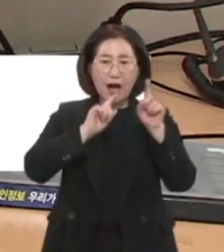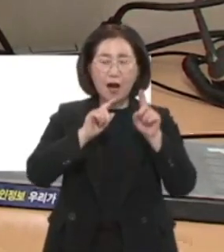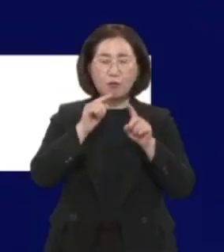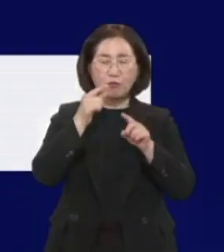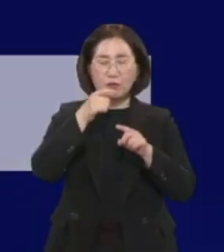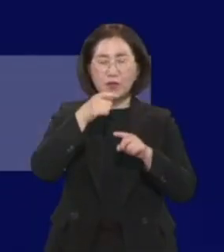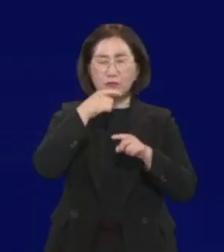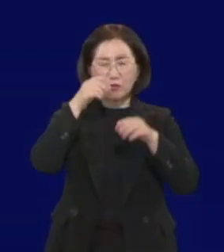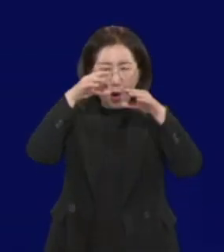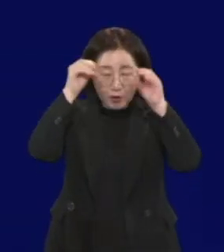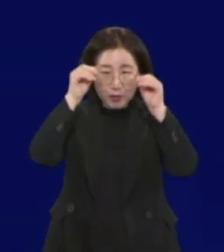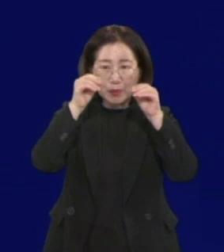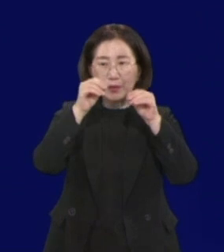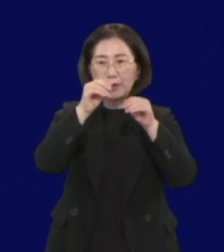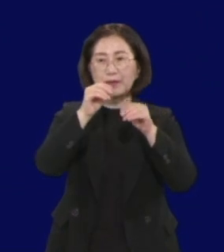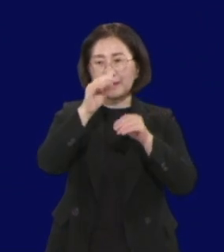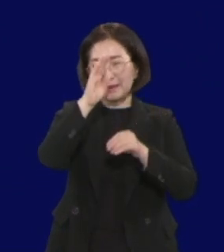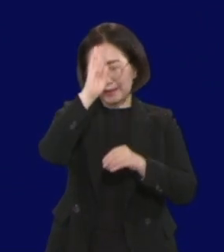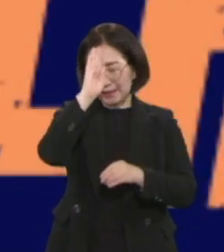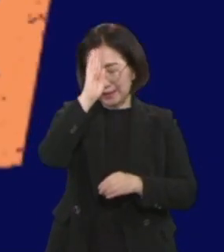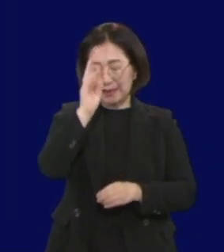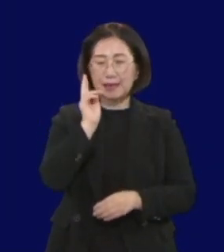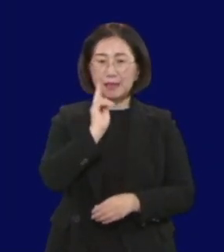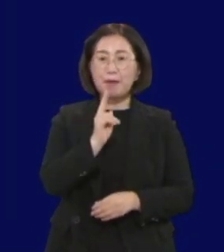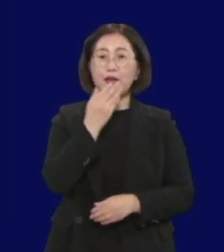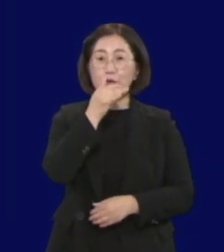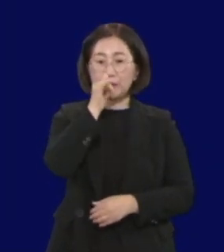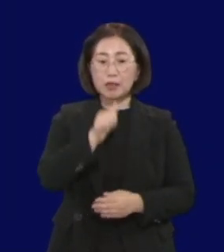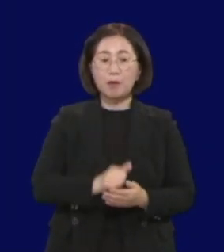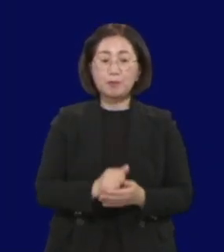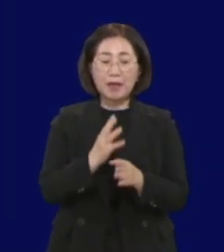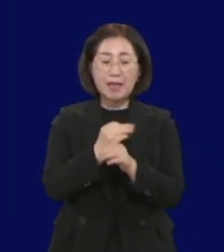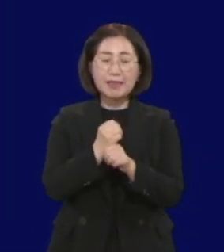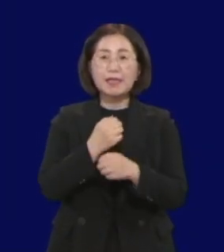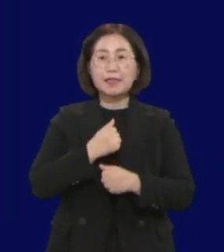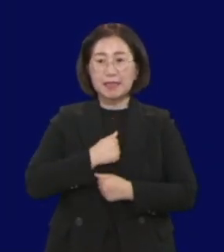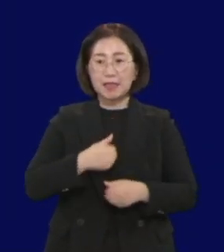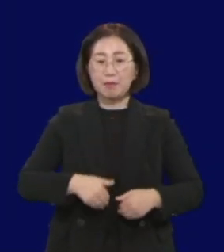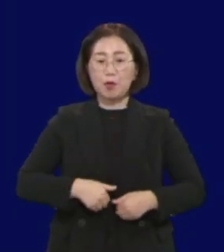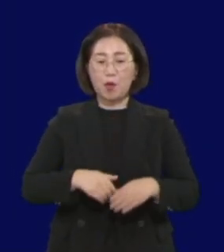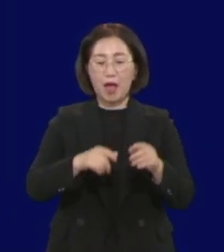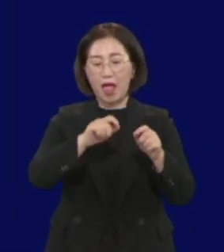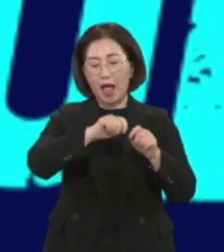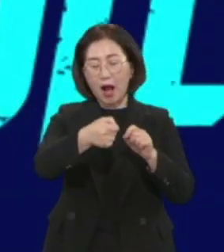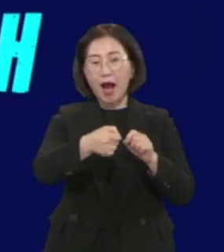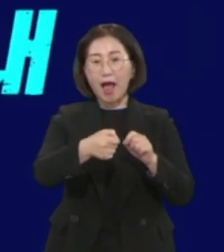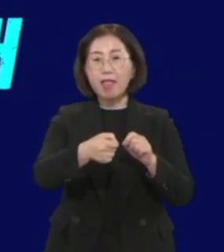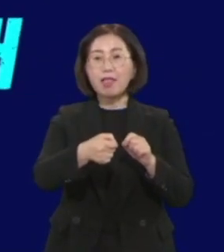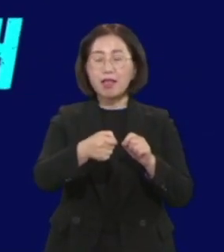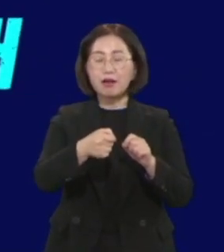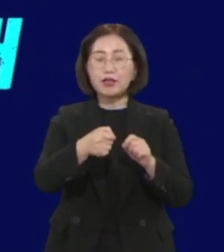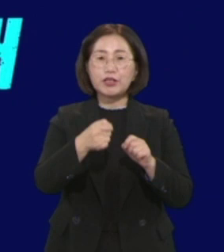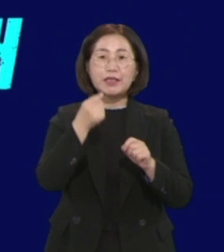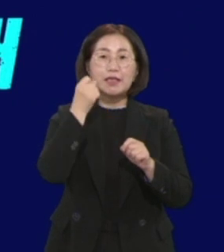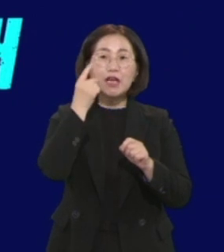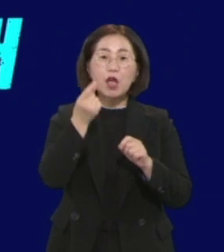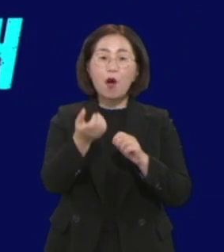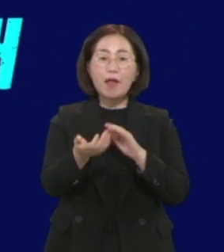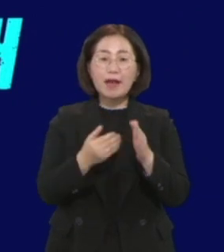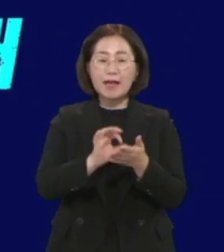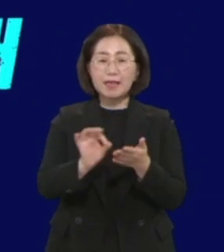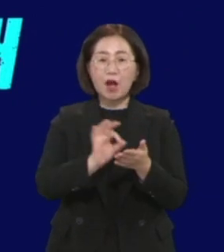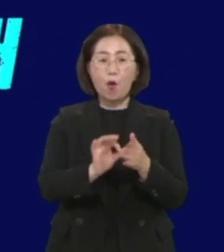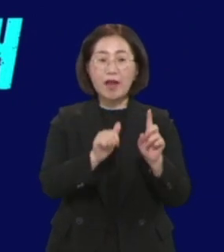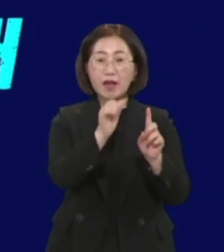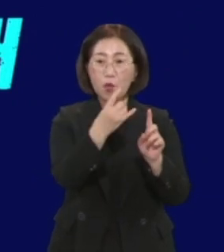있습니다. 유통기한을 지키는 것도 중요한데 한 번 개봉한 인공눈물은 1개월 이내로